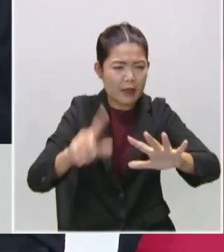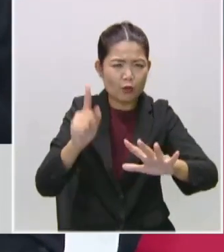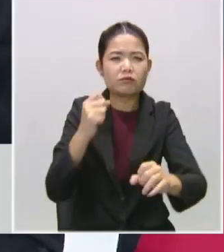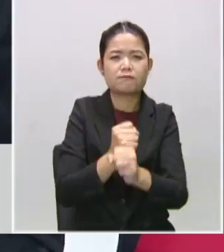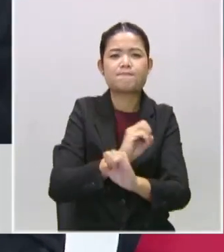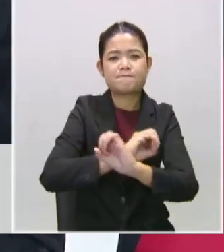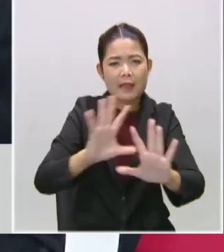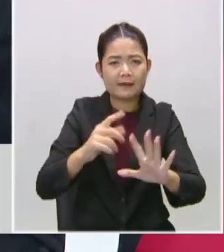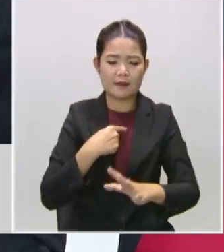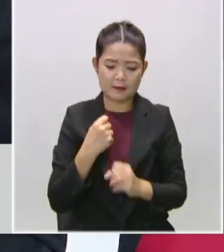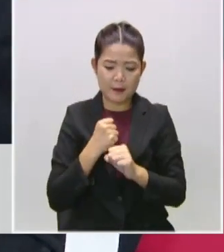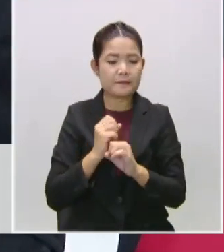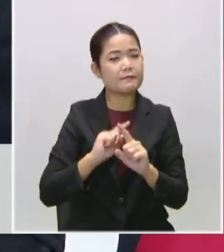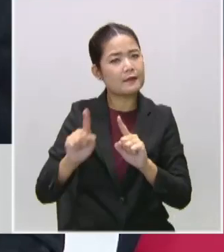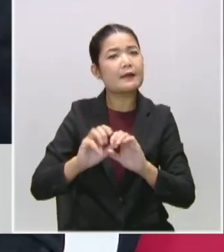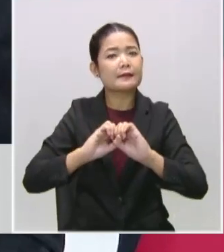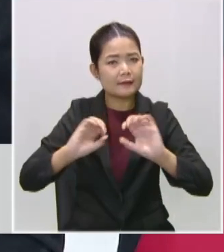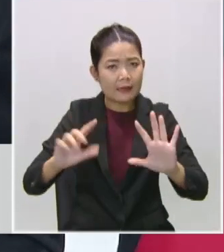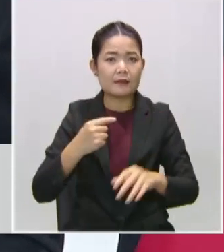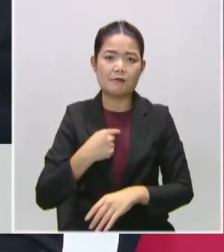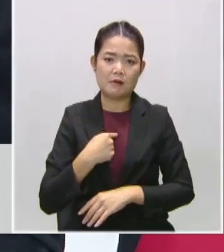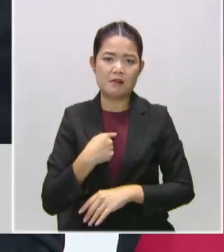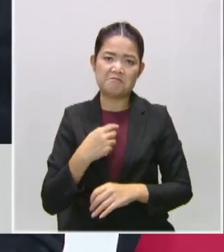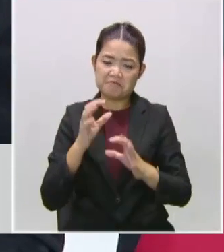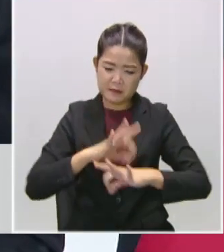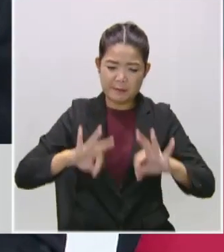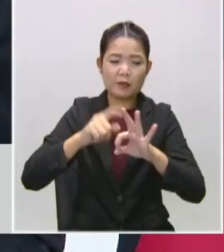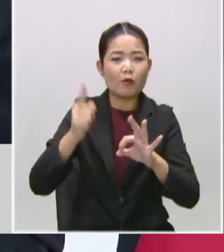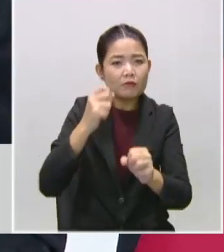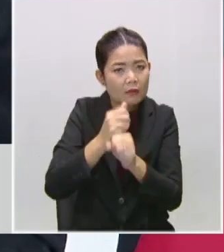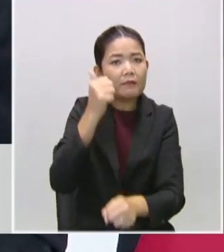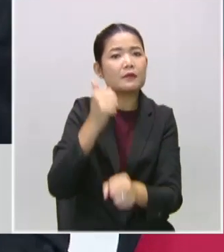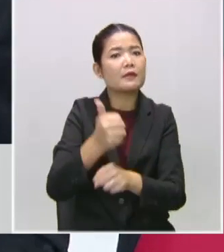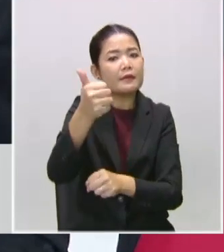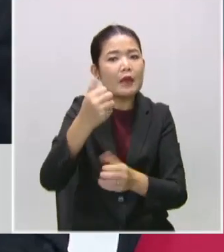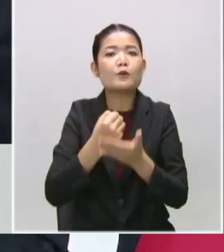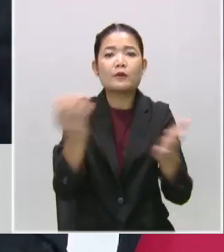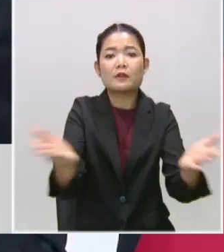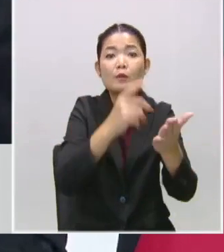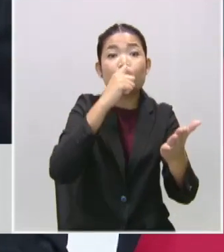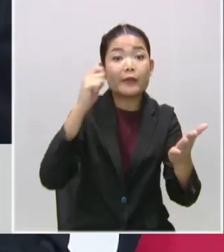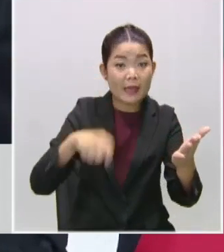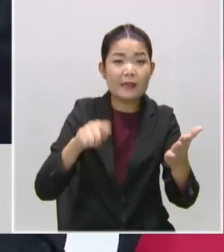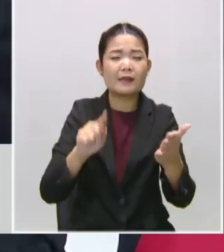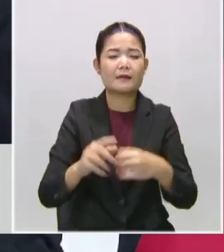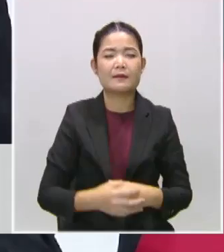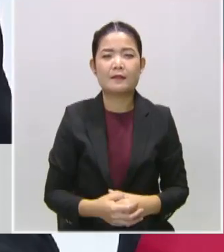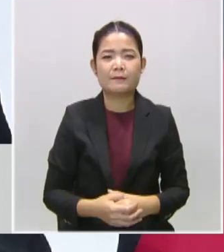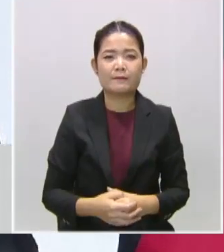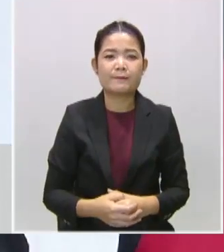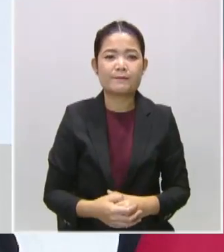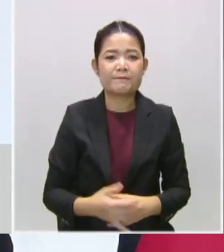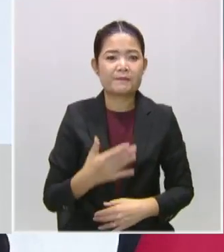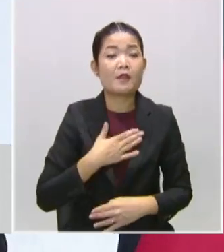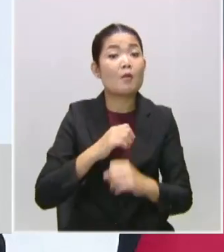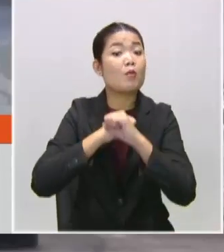มอในทุกสิ่งที่เราทำว่าเรากำลังทำในสิ่งที่จำเป็นและเป็นไปได้เพื่อสนับสนุนยูเครนแต่ในขณะเดียวกันเราก